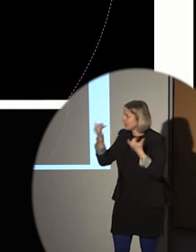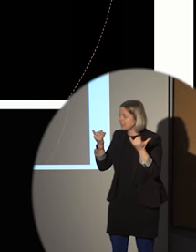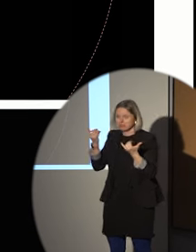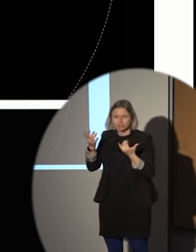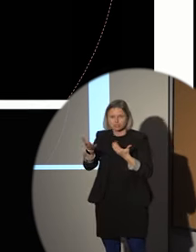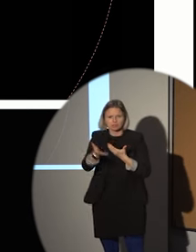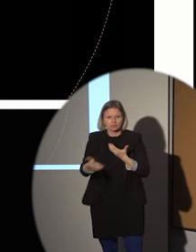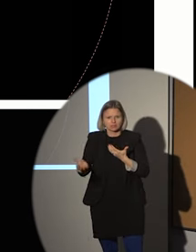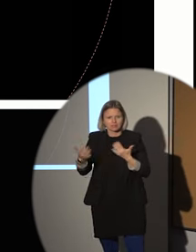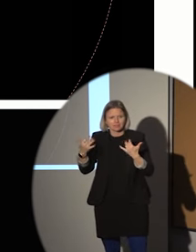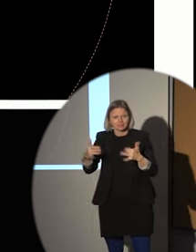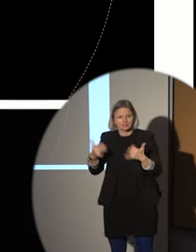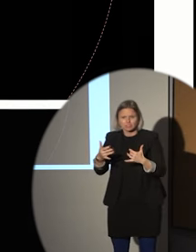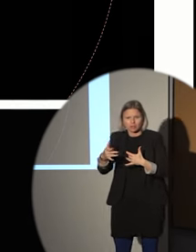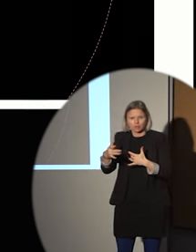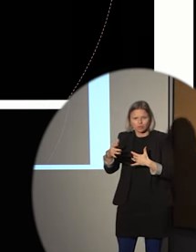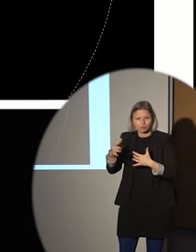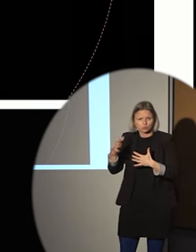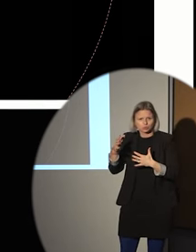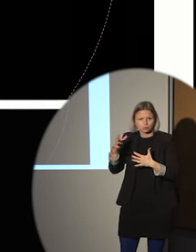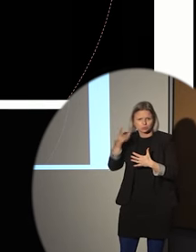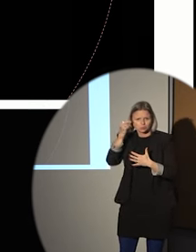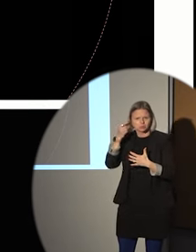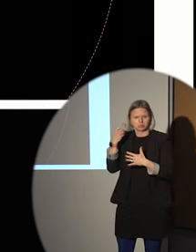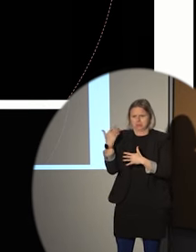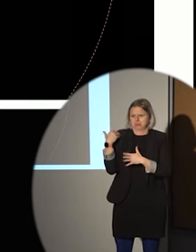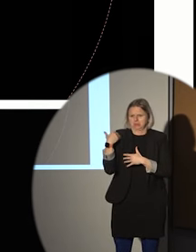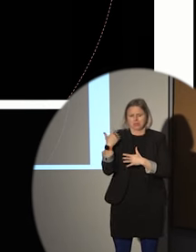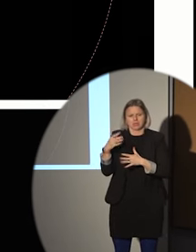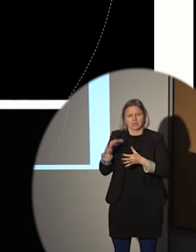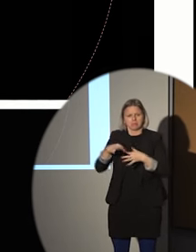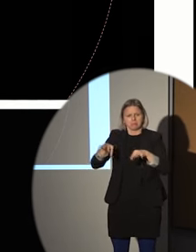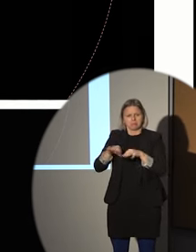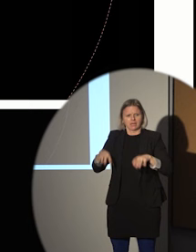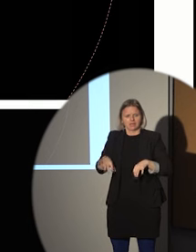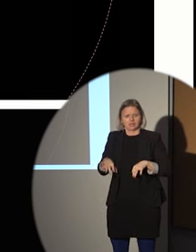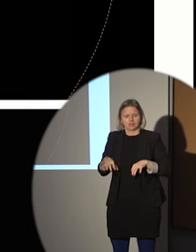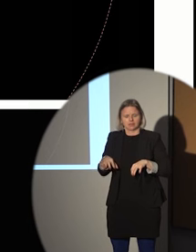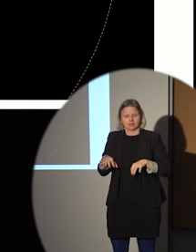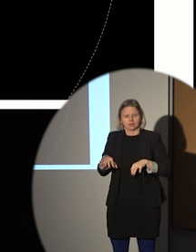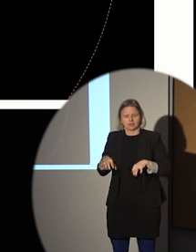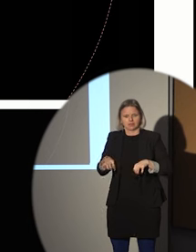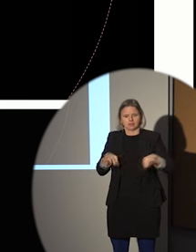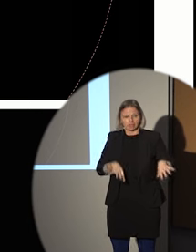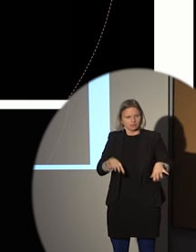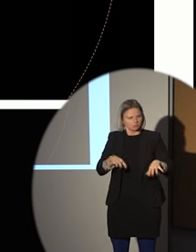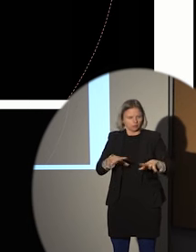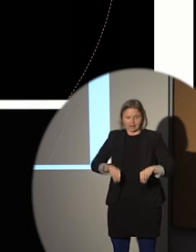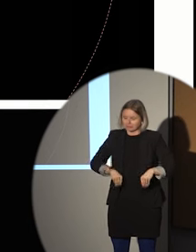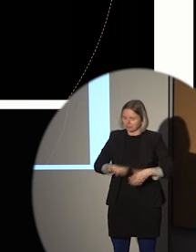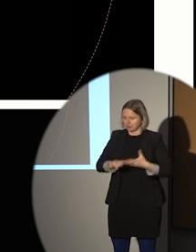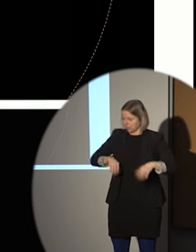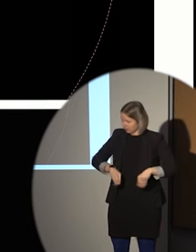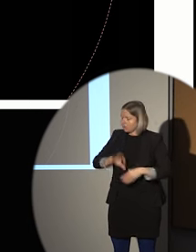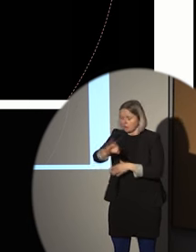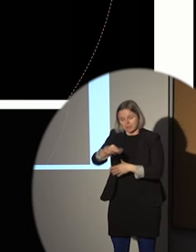parler des gigantesques incendies au Canada. Si quelqu'un s'était amusé à se mettre à côté et faire un barbecue, vous serez d'accord avec moi que